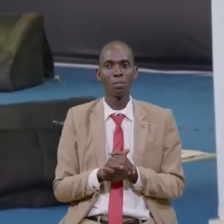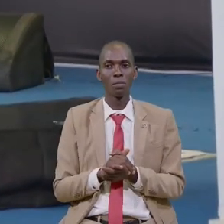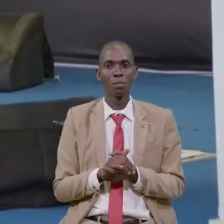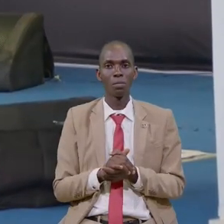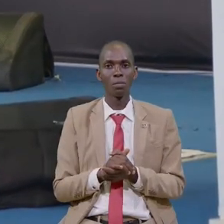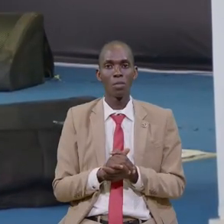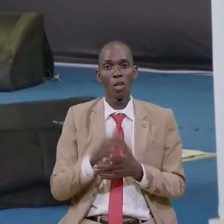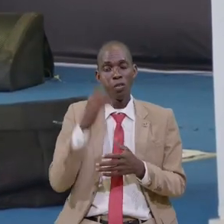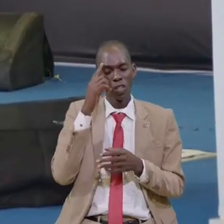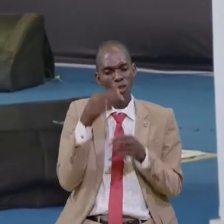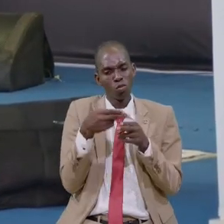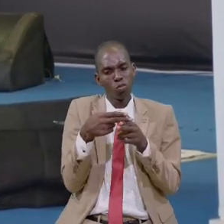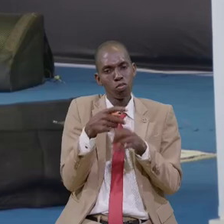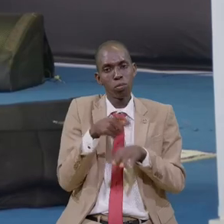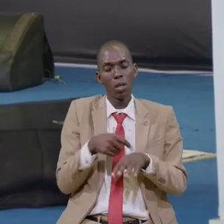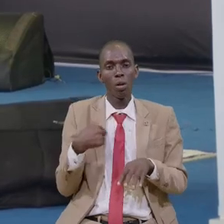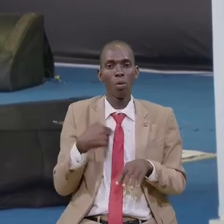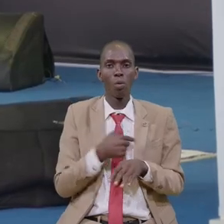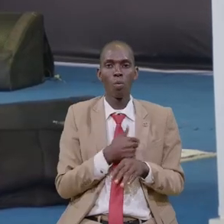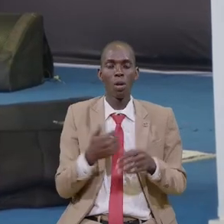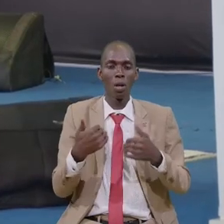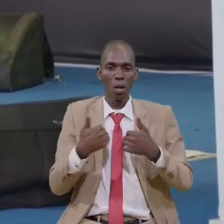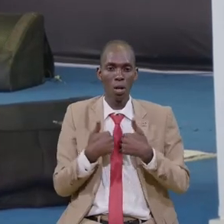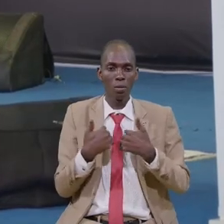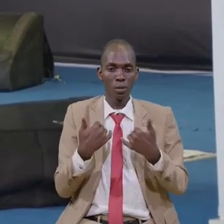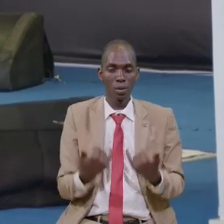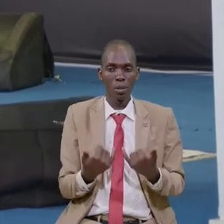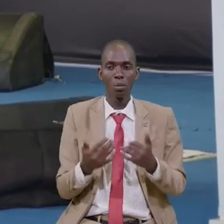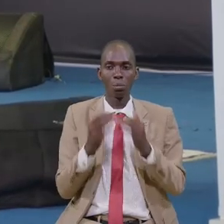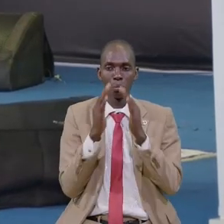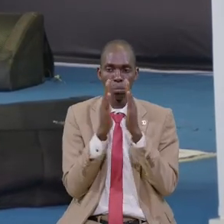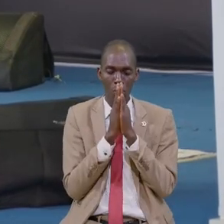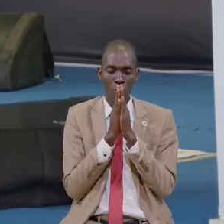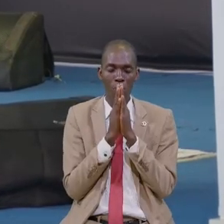pour le temps que nous avons. Invoque le nom du Seigneur.